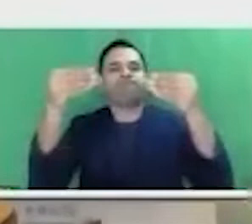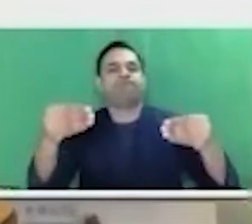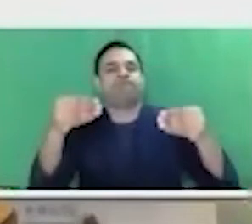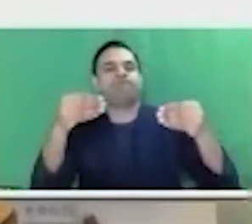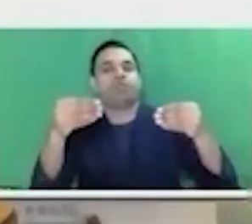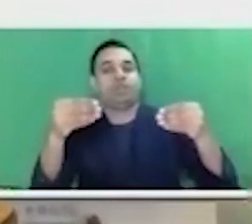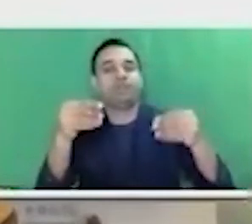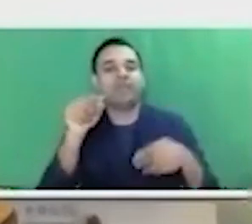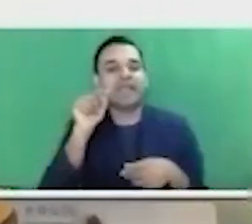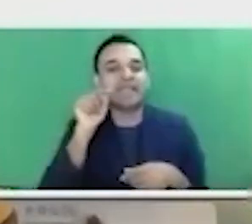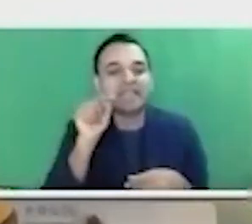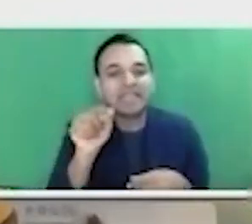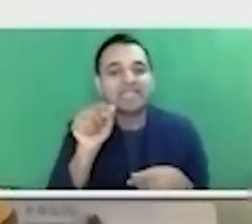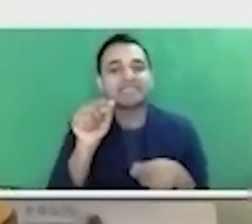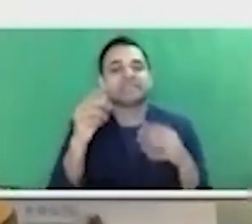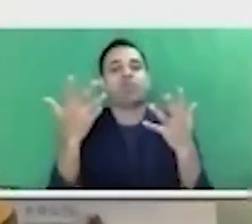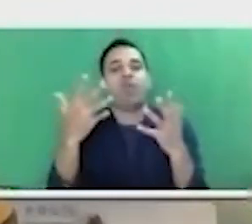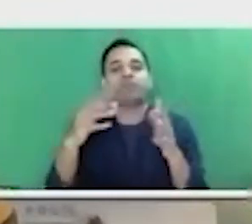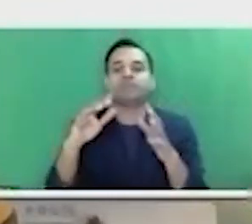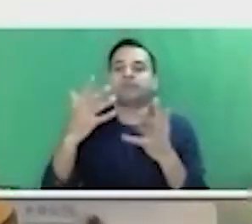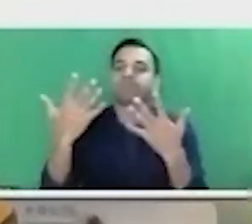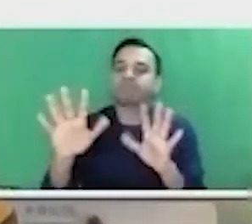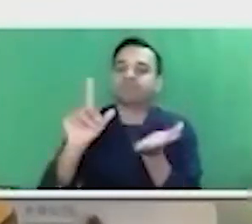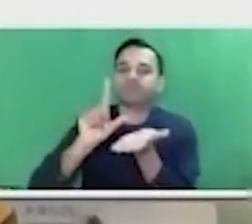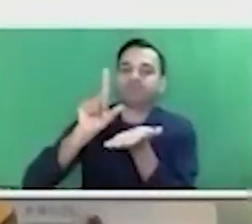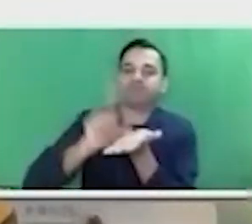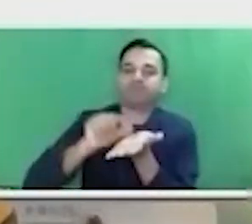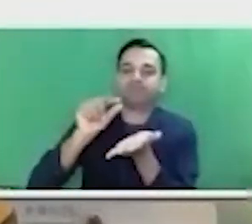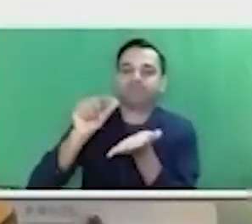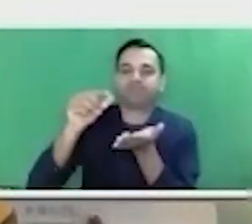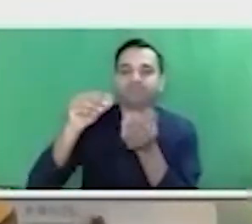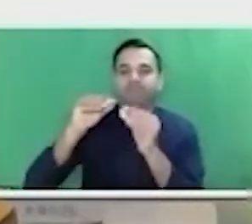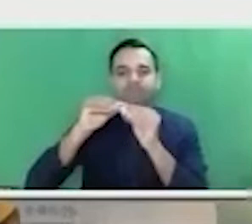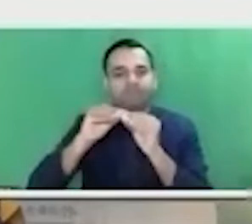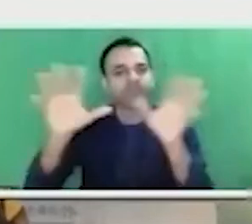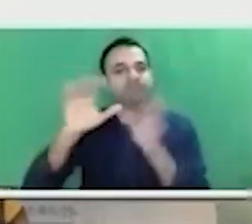وأول ما نشرت هذه الاتفاقية في أغسطس 2020